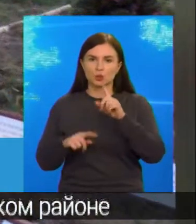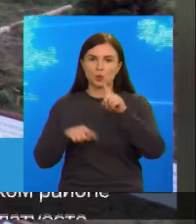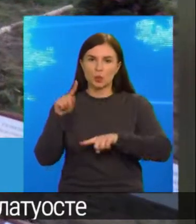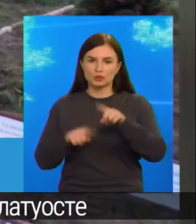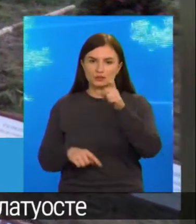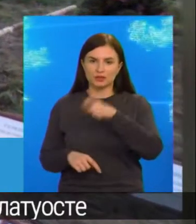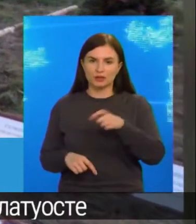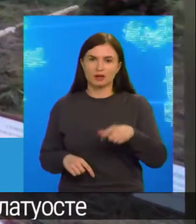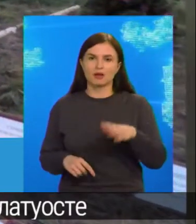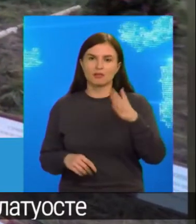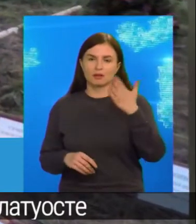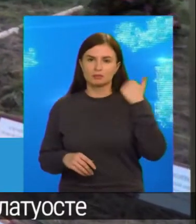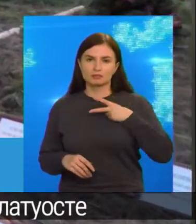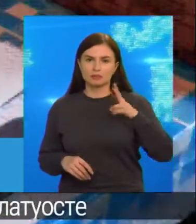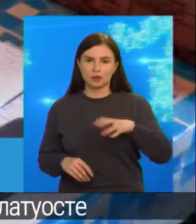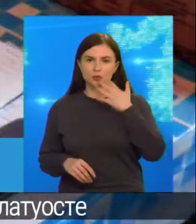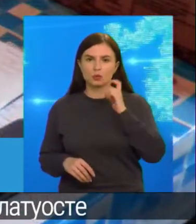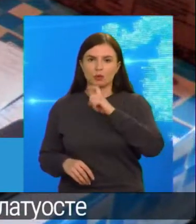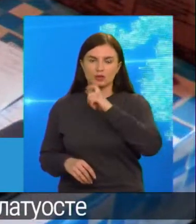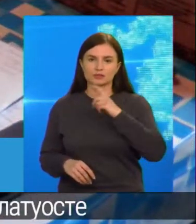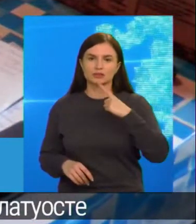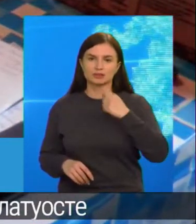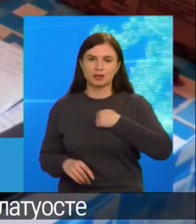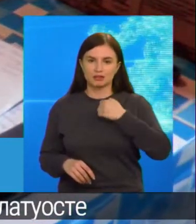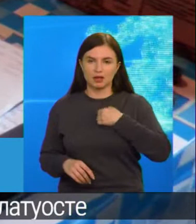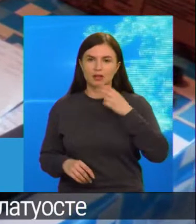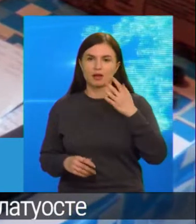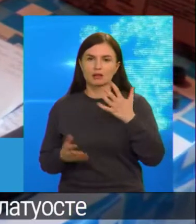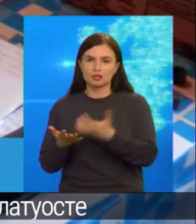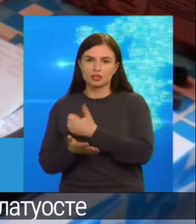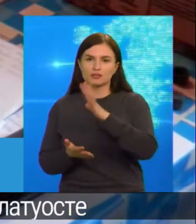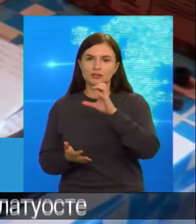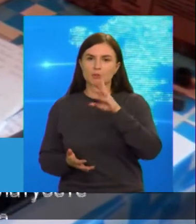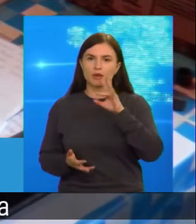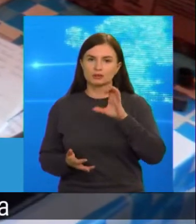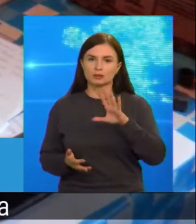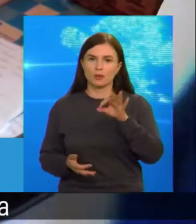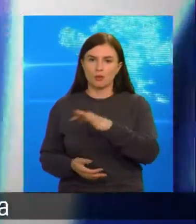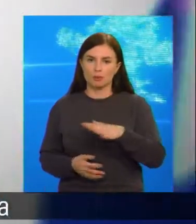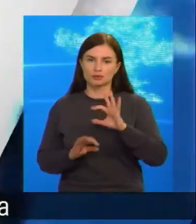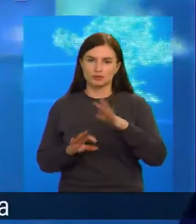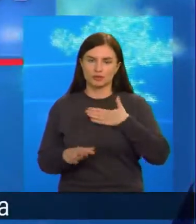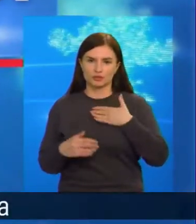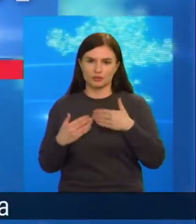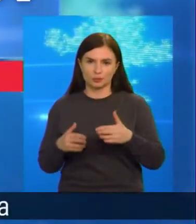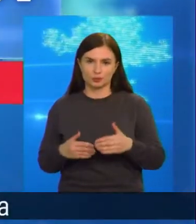годы войны южноуральского солдата, останки которого нашли в Смоленской области. Все подробности в нашем выпуске.